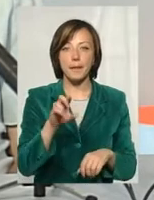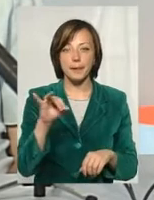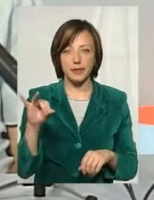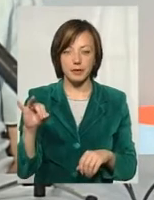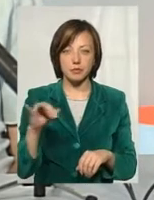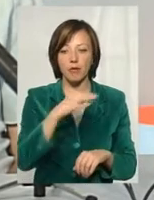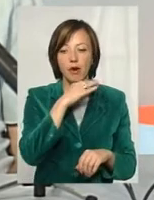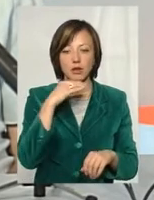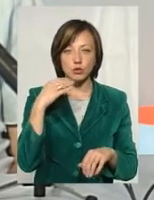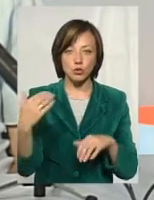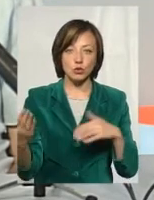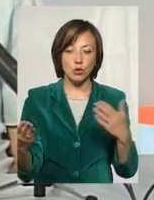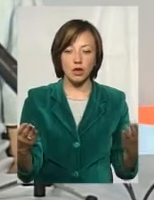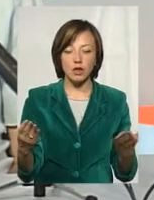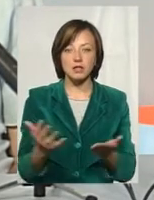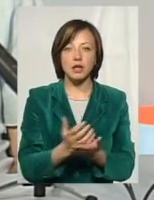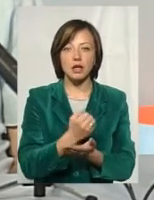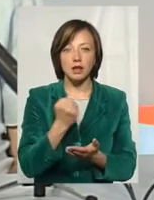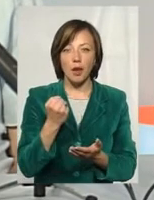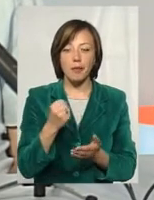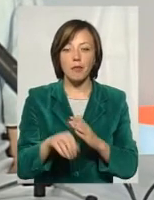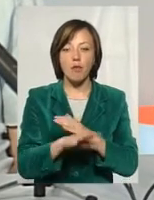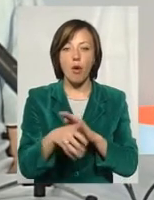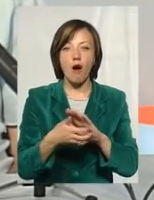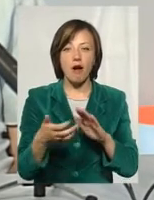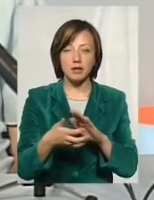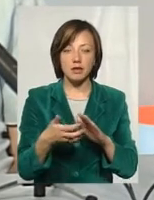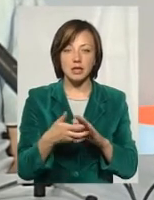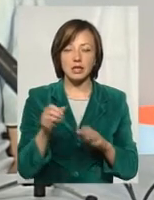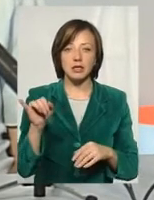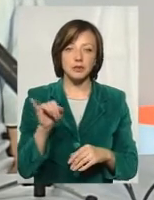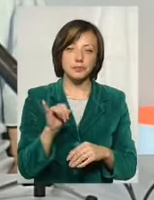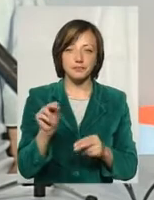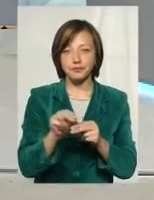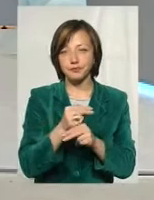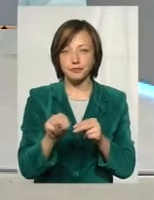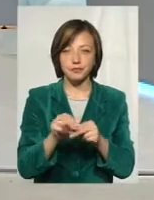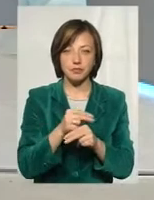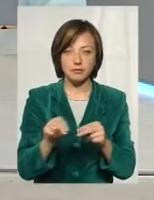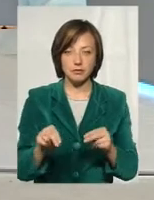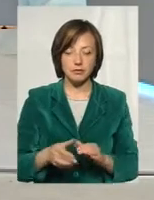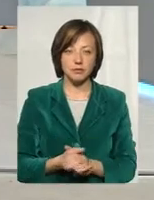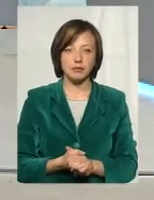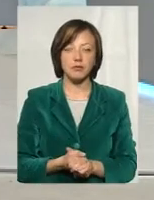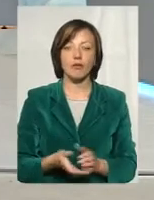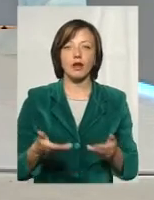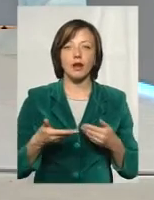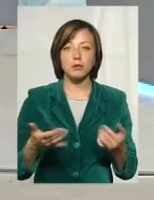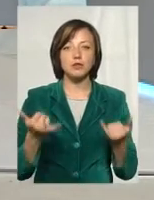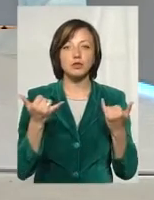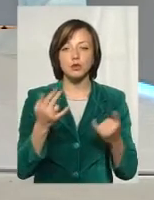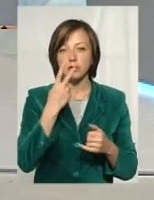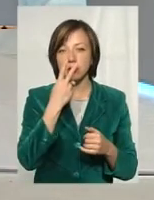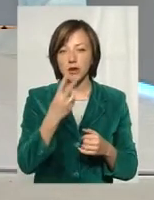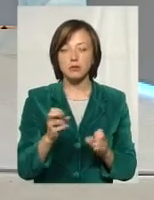з багатьох сторін знайти, скажімо, прогалини і їх якось виправити. Угу. Ми сьогодні бачимо, як